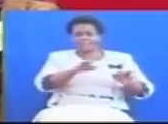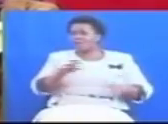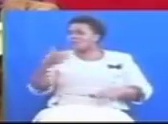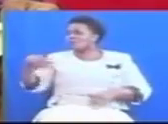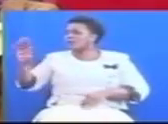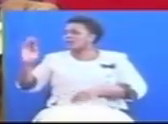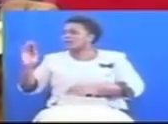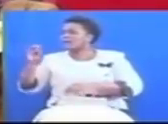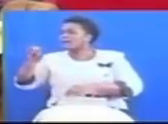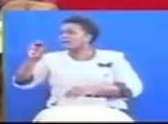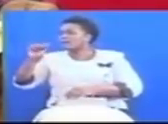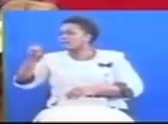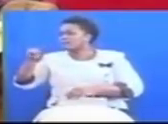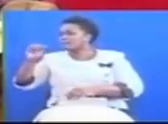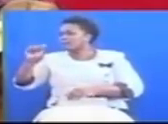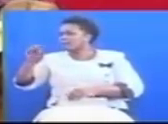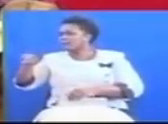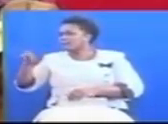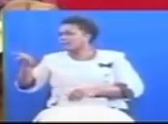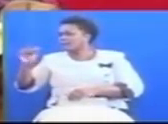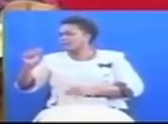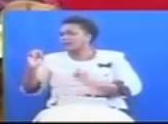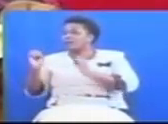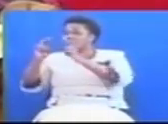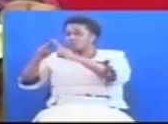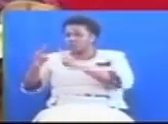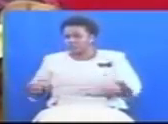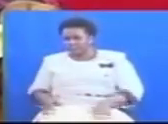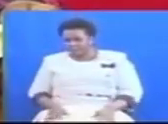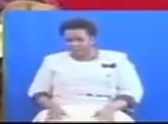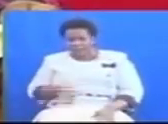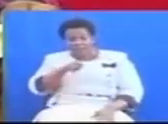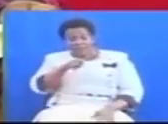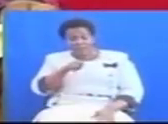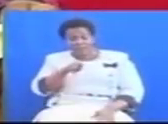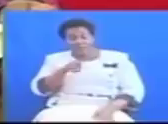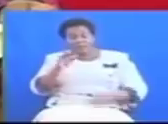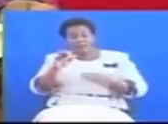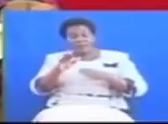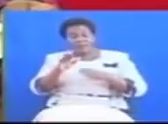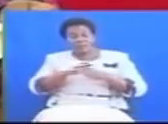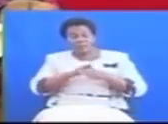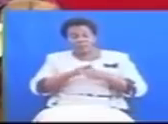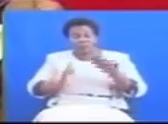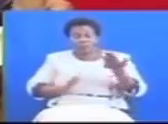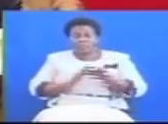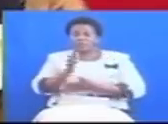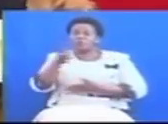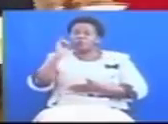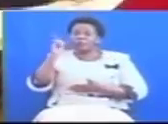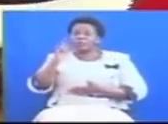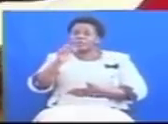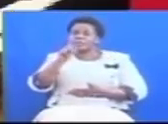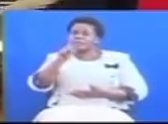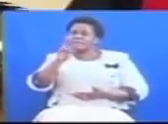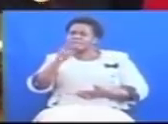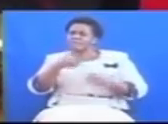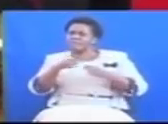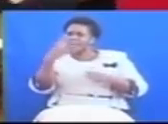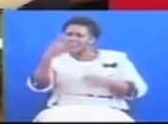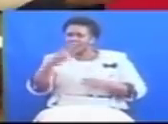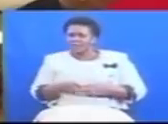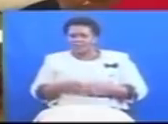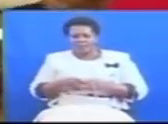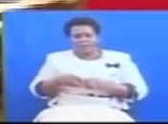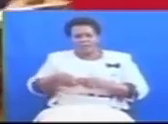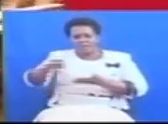Arusha. Mradi huu unahusisha ujenzi wa njia ya umeme wa msongo wa kilovolti 400 yenye urefu wa kilomita 414 na upanuzi wa